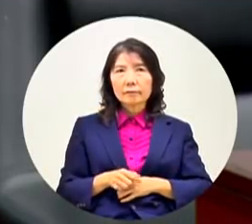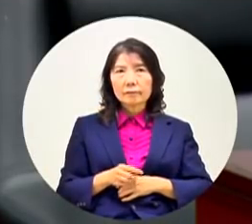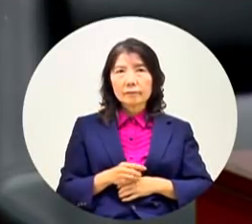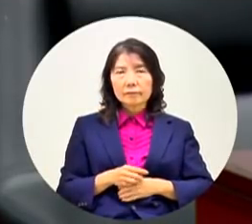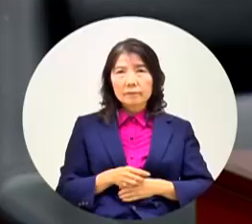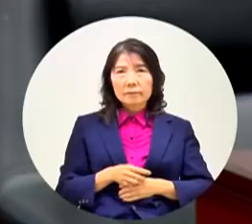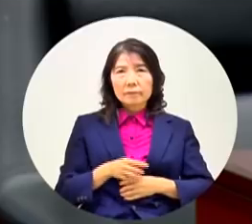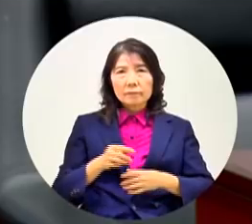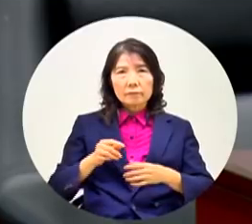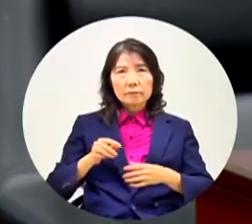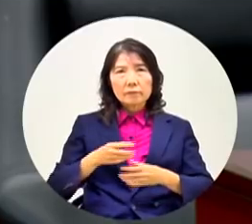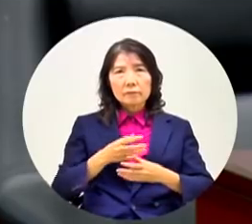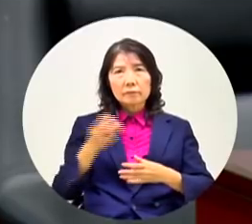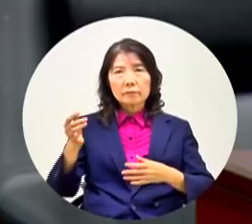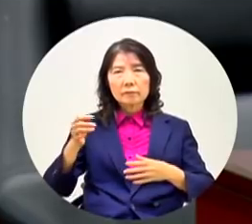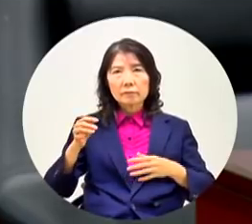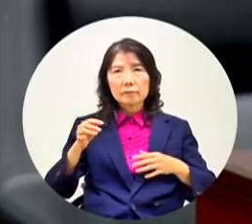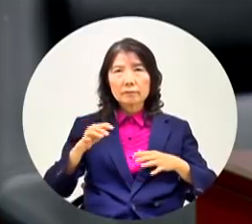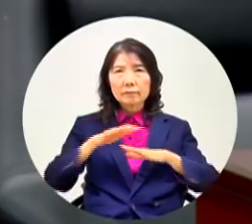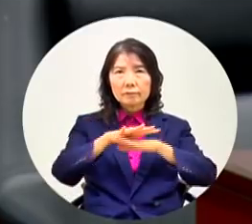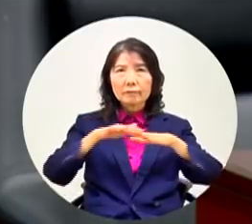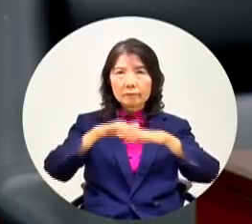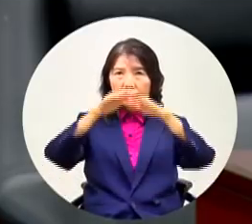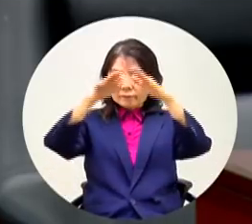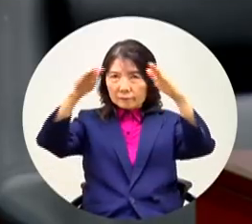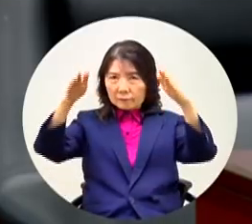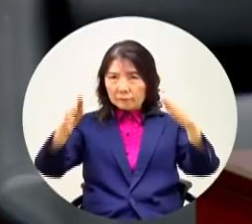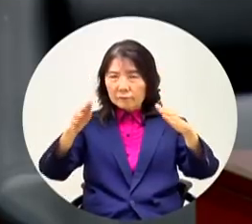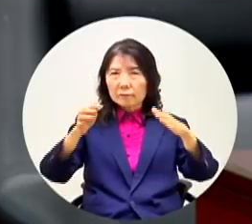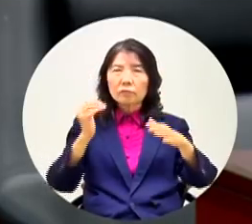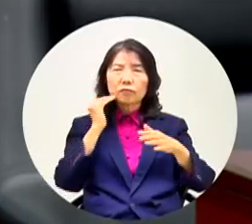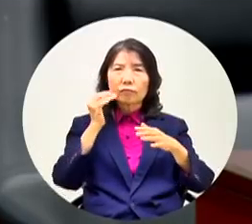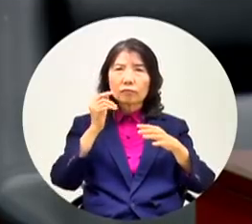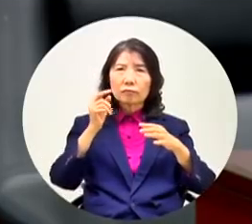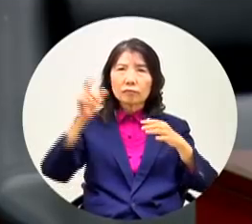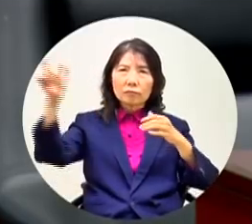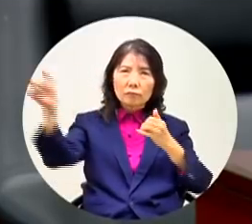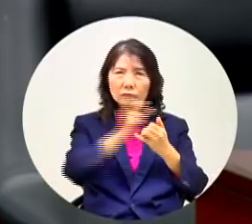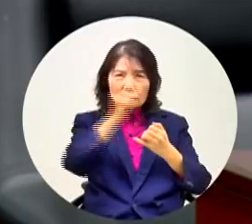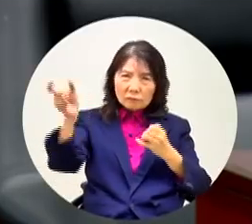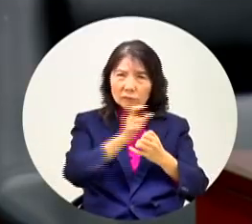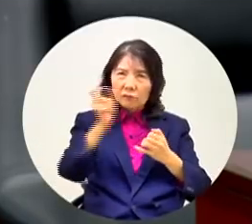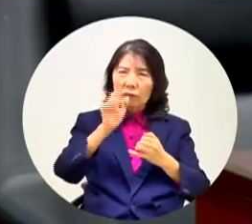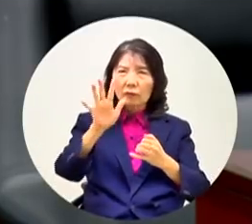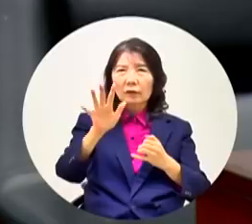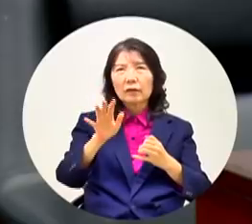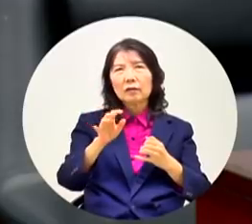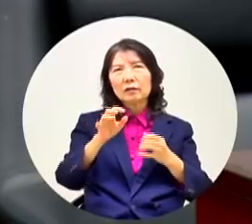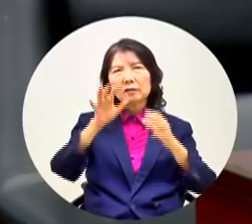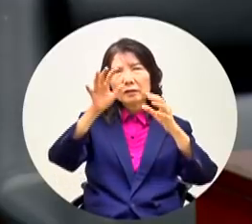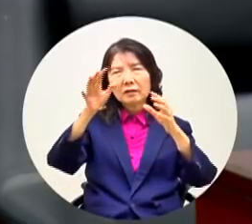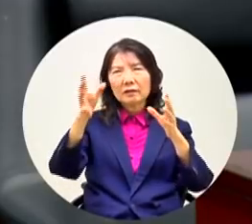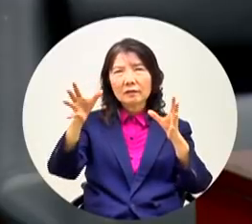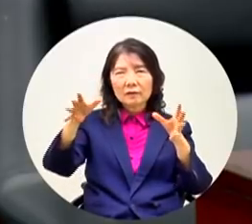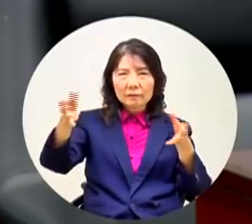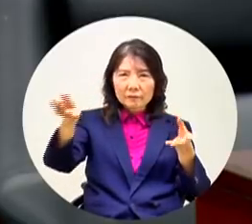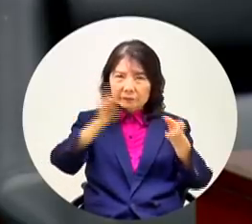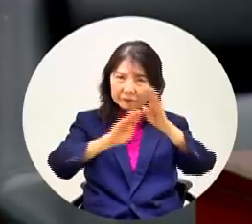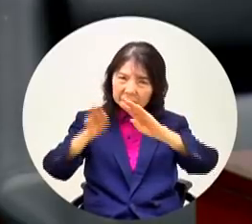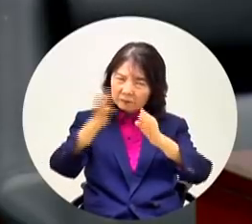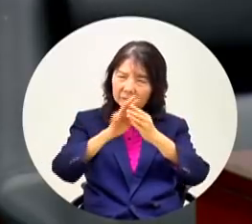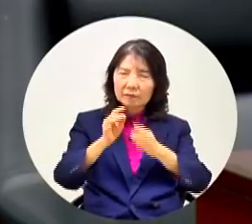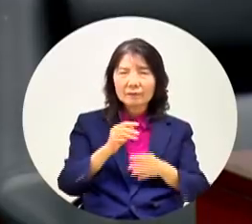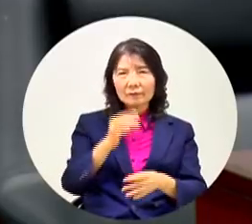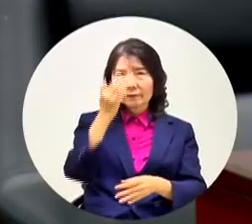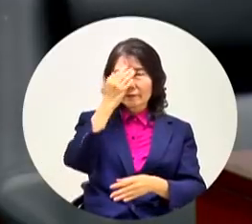的这个磅布吼，可能呐拄着风台，得爱来甲修啊。哦，拄着风台爱来修，所